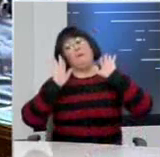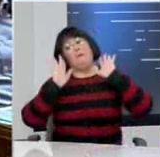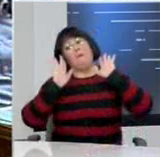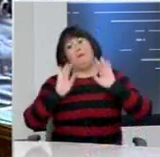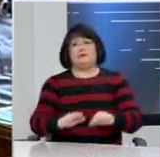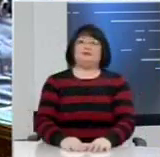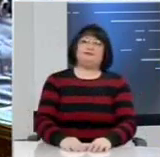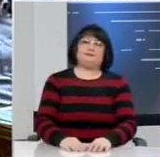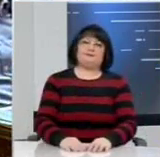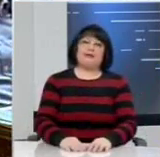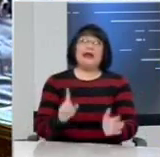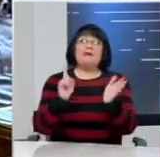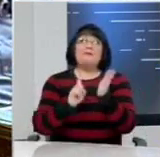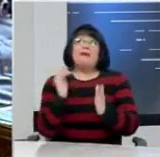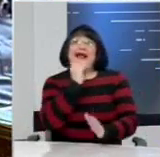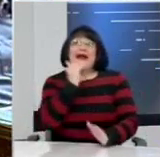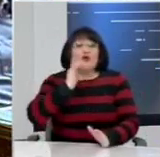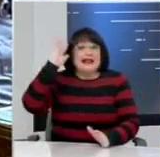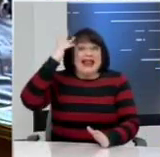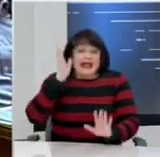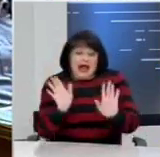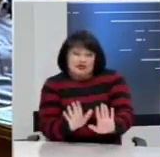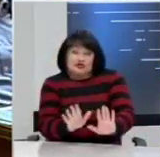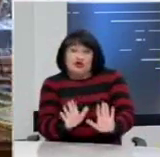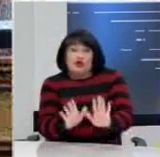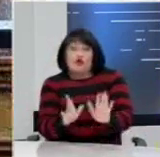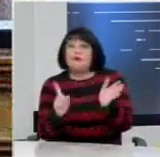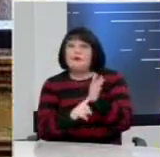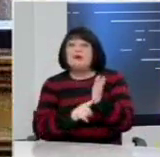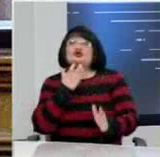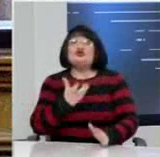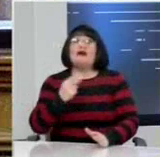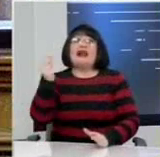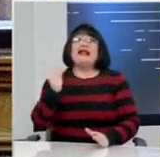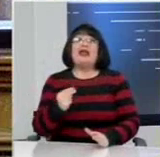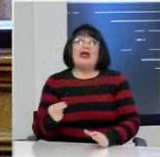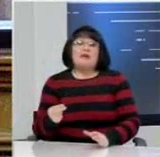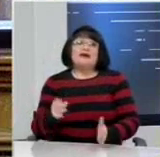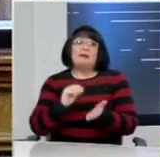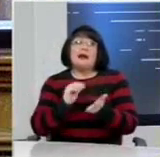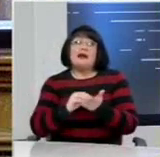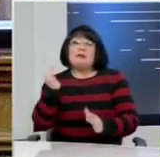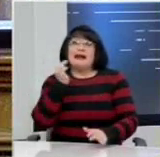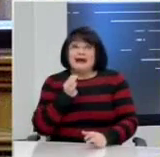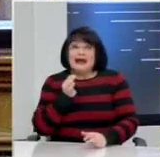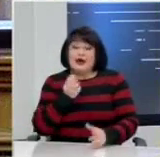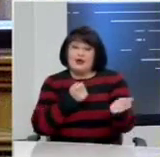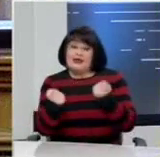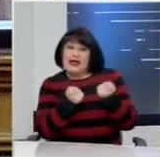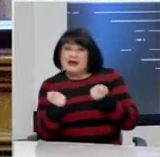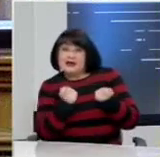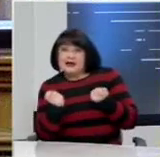Και οφείλουν γρήγορα να συνέλθουν. Γιατί τα πράγματα είναι σοβαρά και, επαναλαμβάνω,